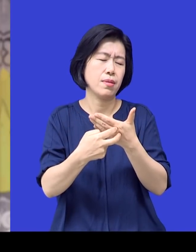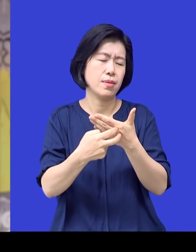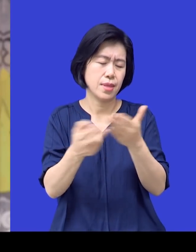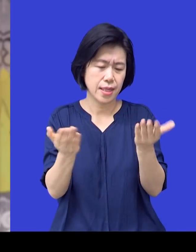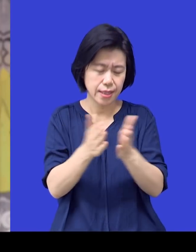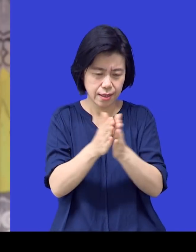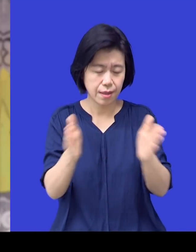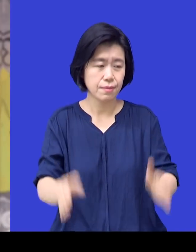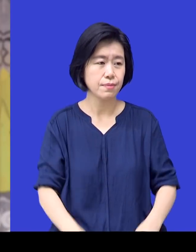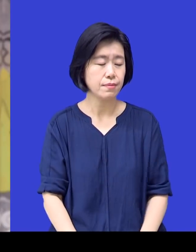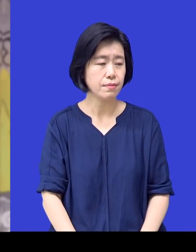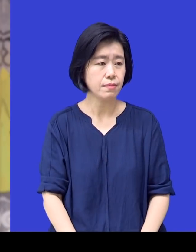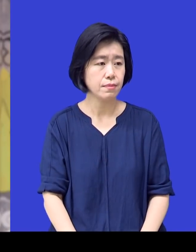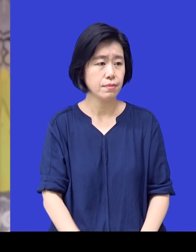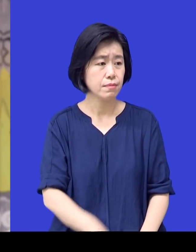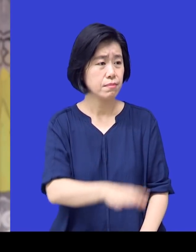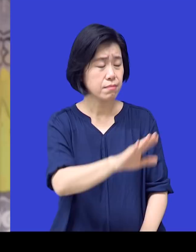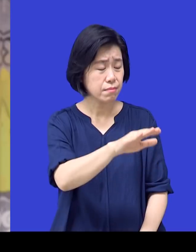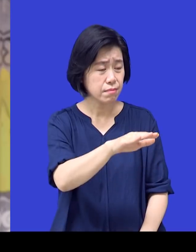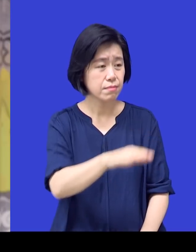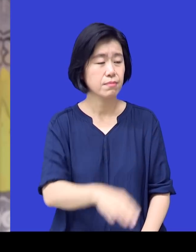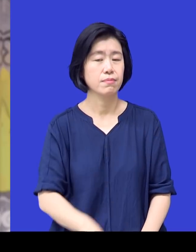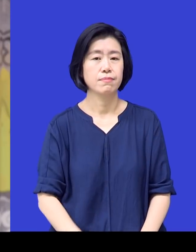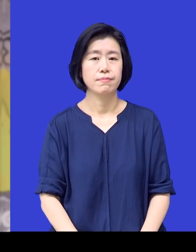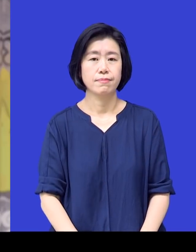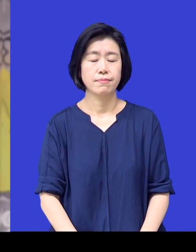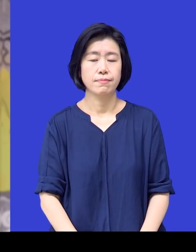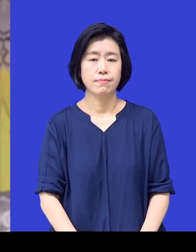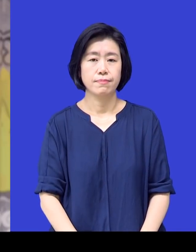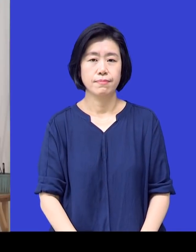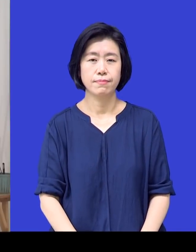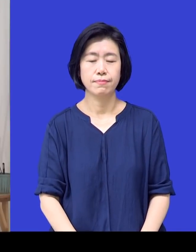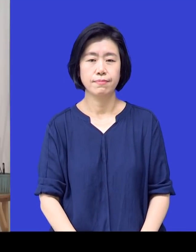그리고 저한테 그러는 거예요. 목사를 부끄럽게 만드는 말을 하는 거예요. 예.